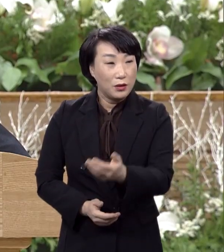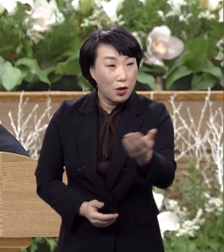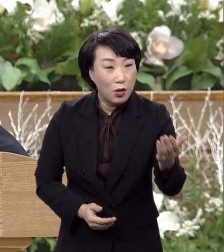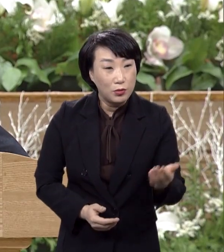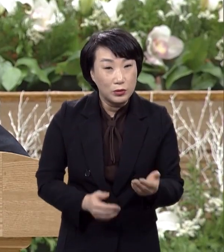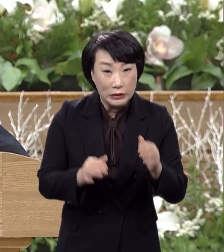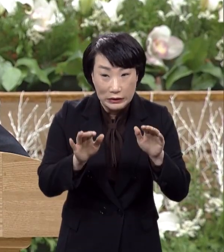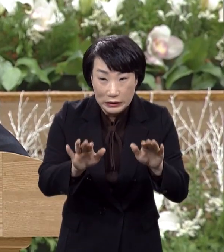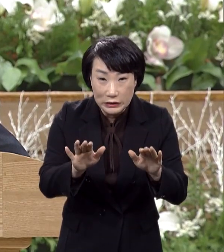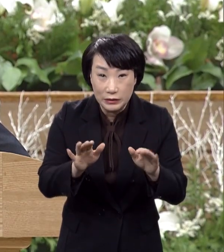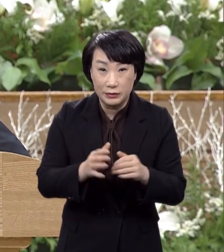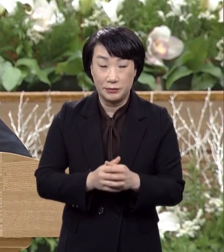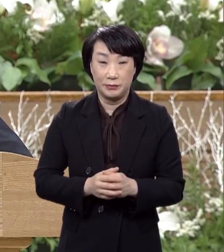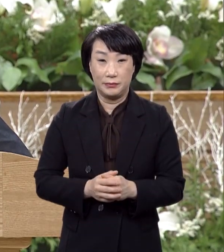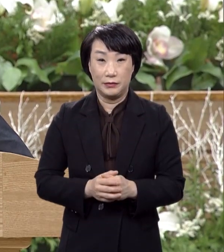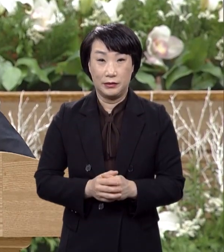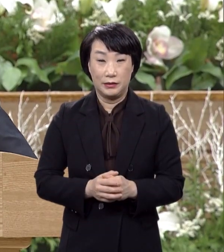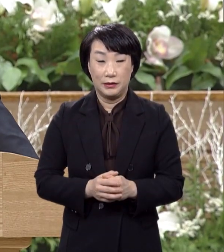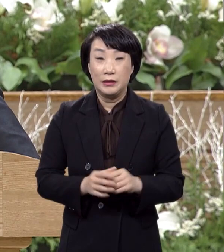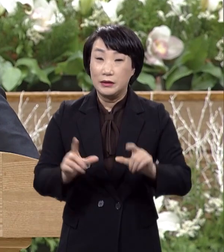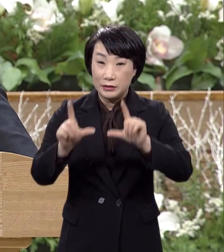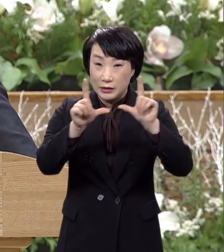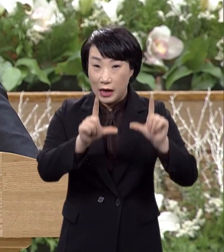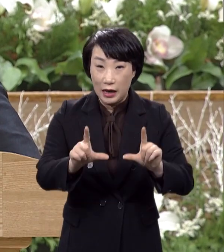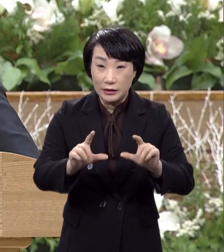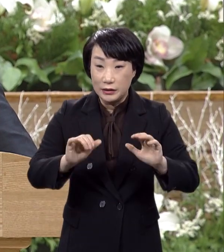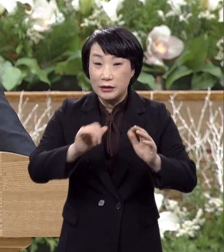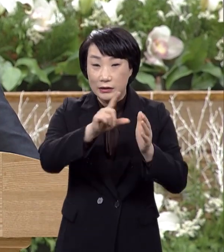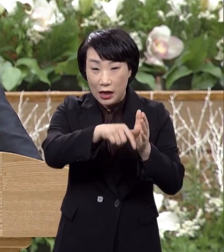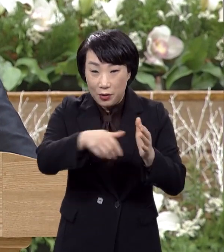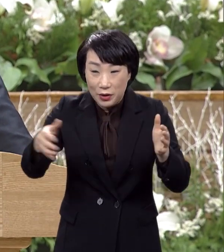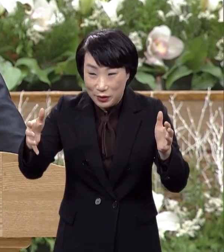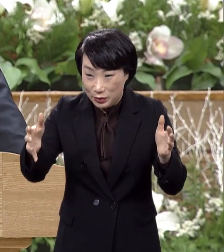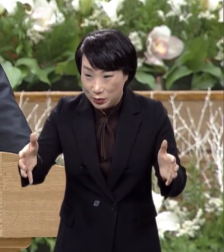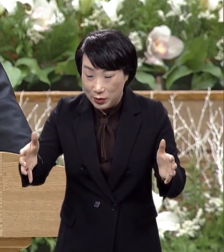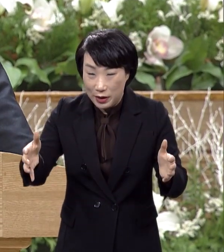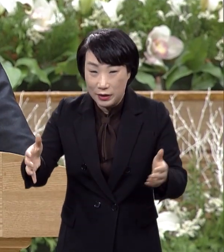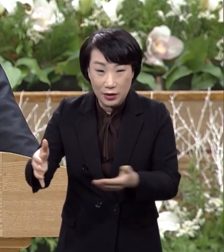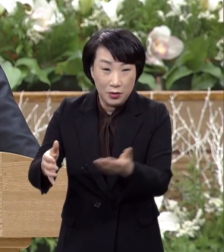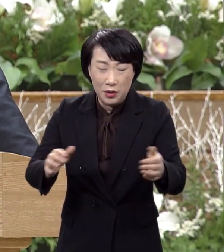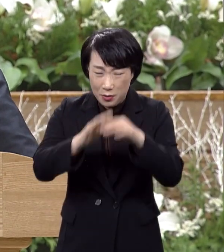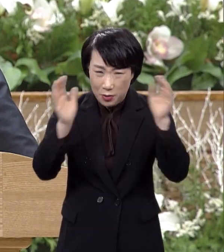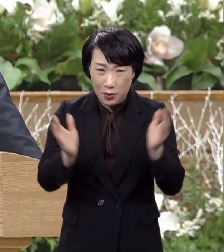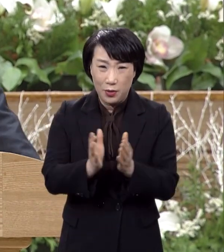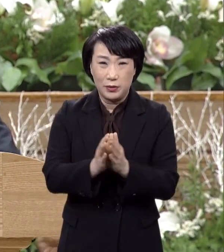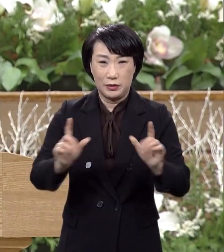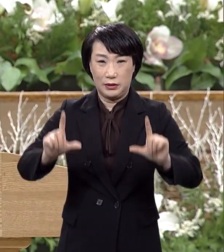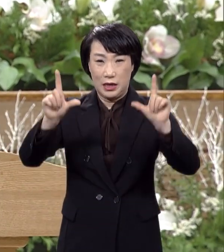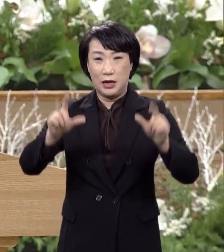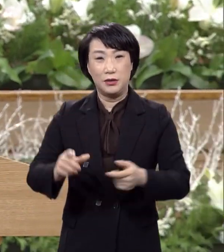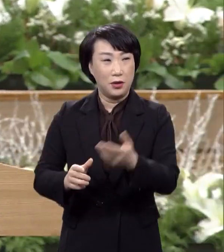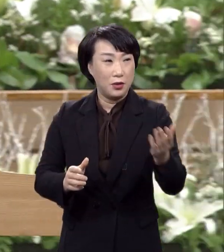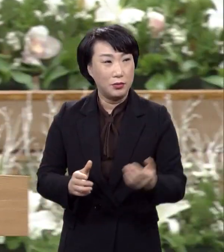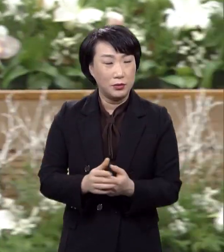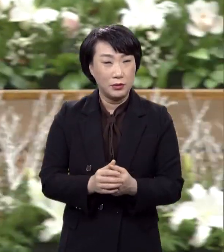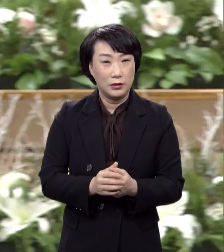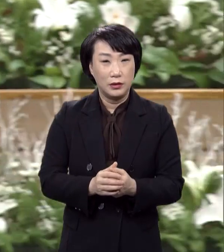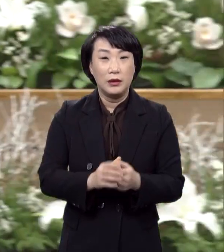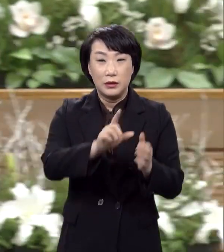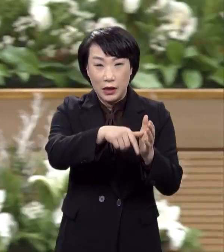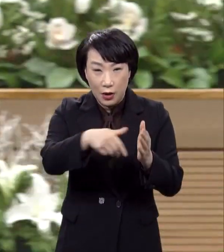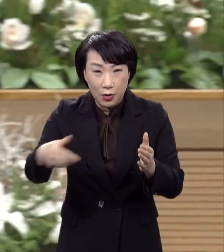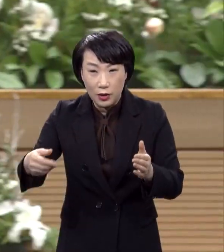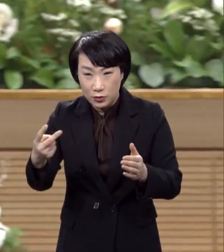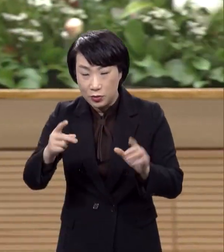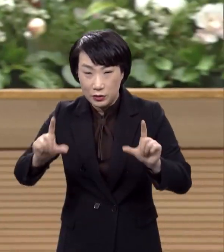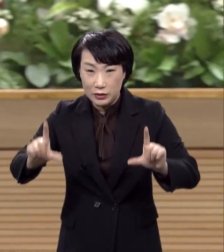여러분이 지금 살고 있는 이 세월, 이 모든 날들, 근데 세월과